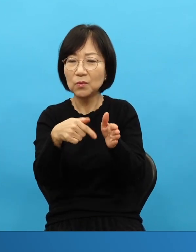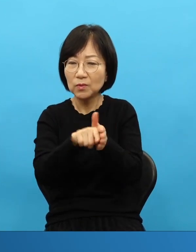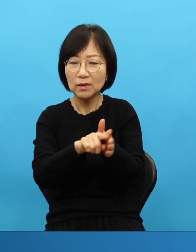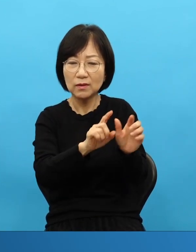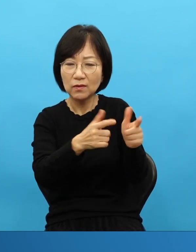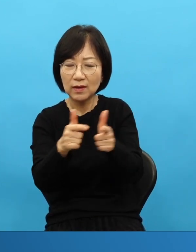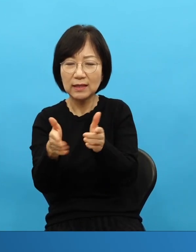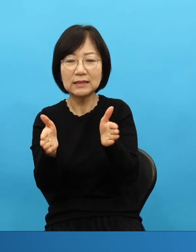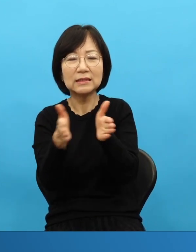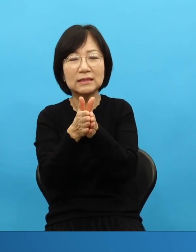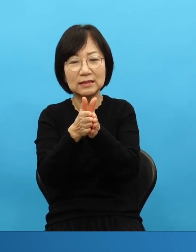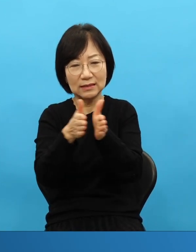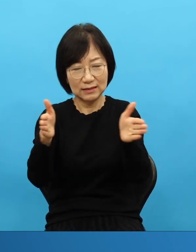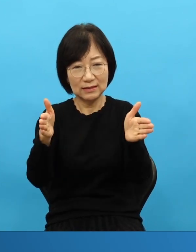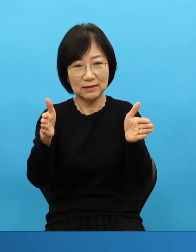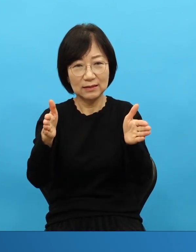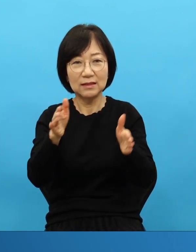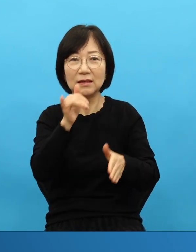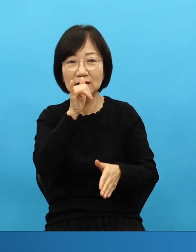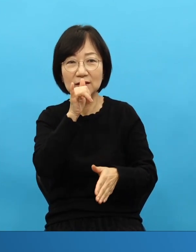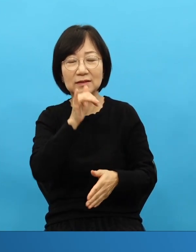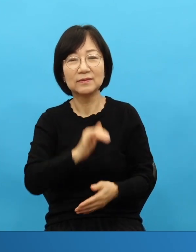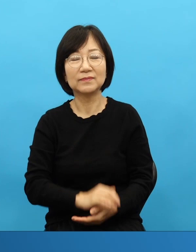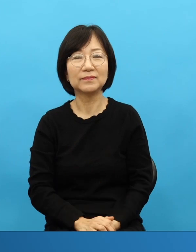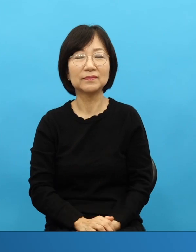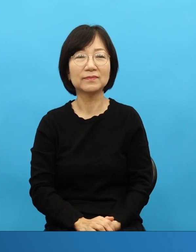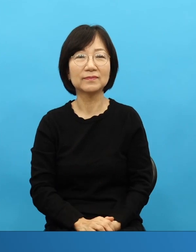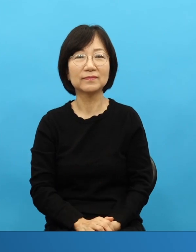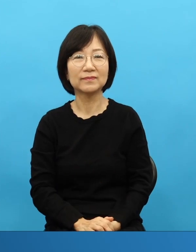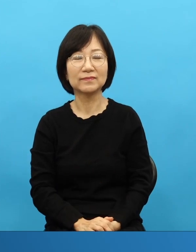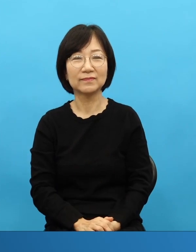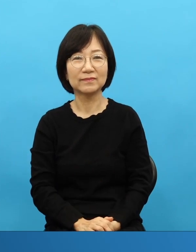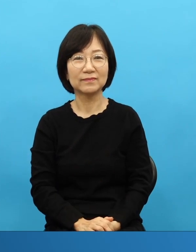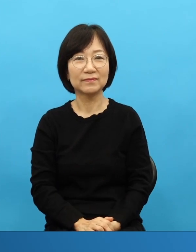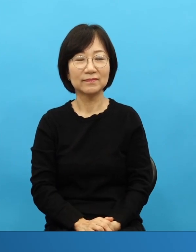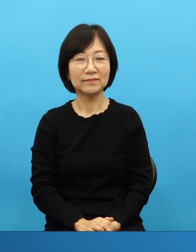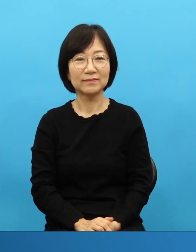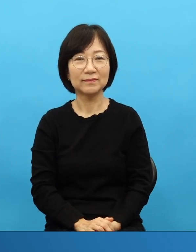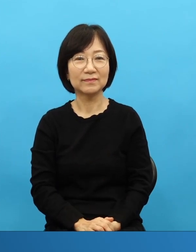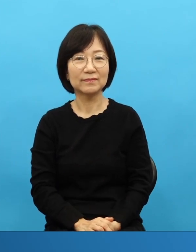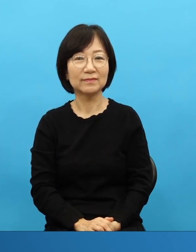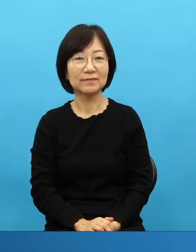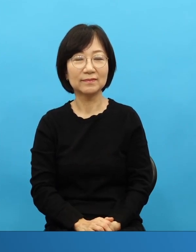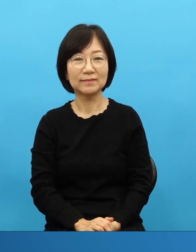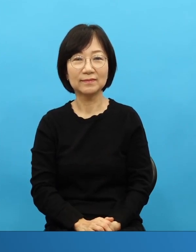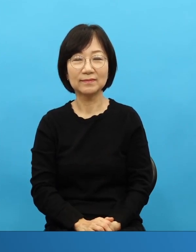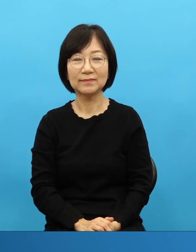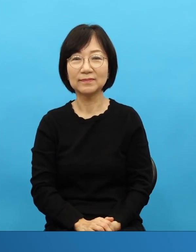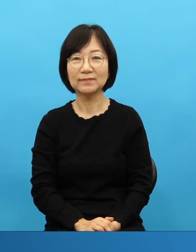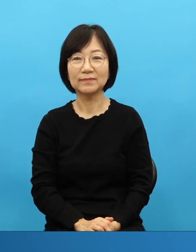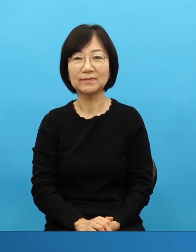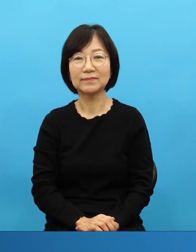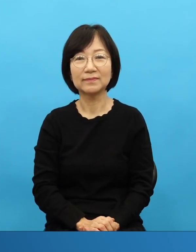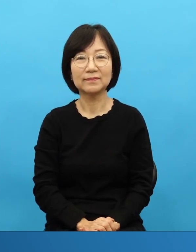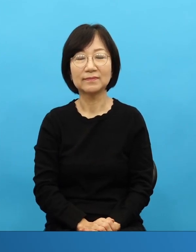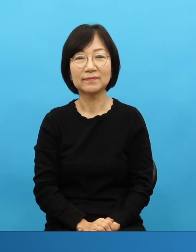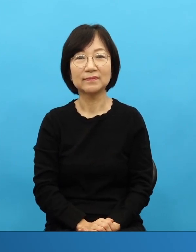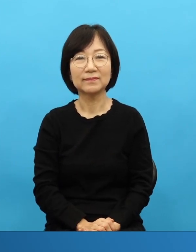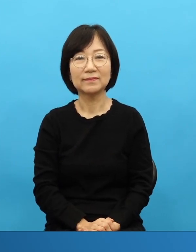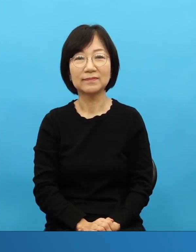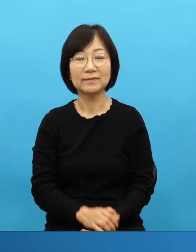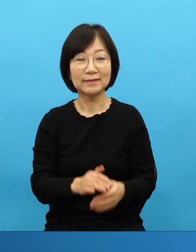way. 예, 제가 볼 때는요, 그 많은 분들하고 이야기하거나